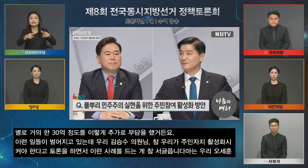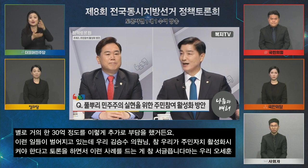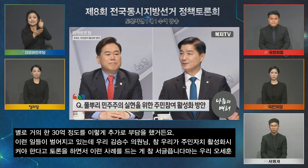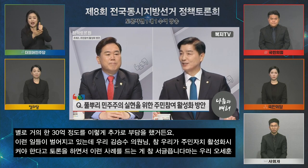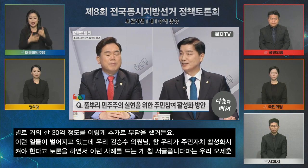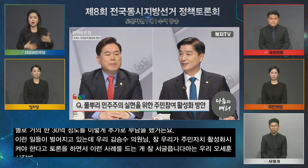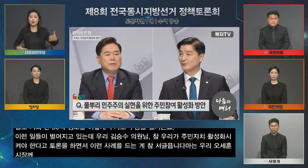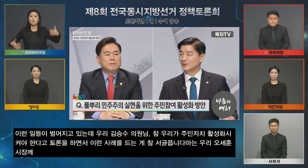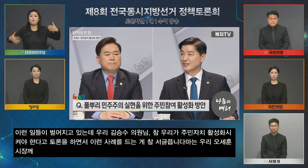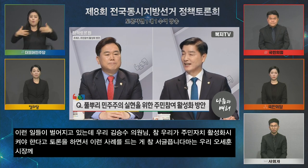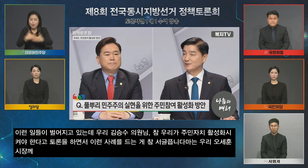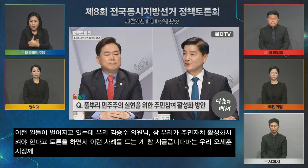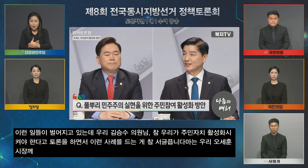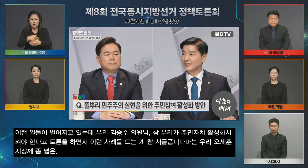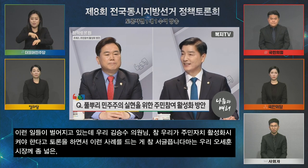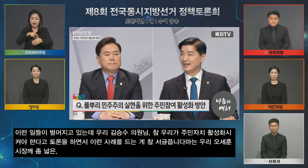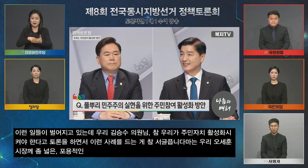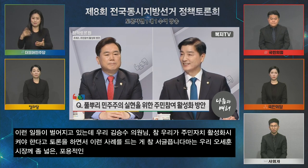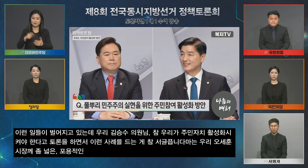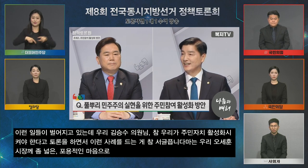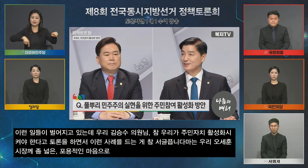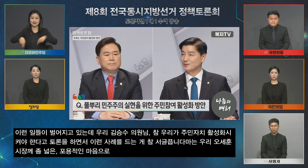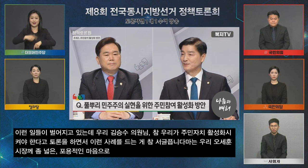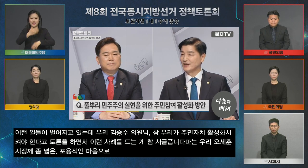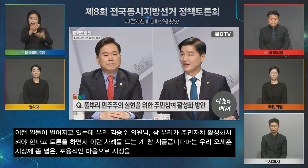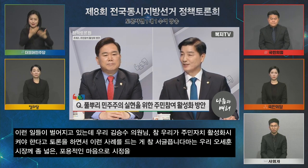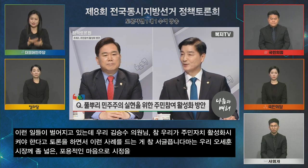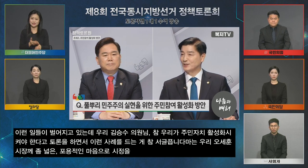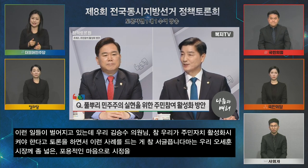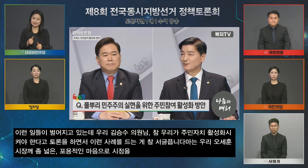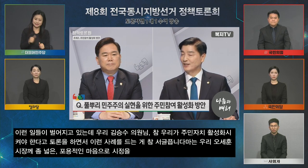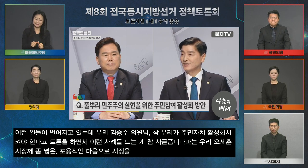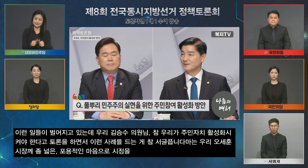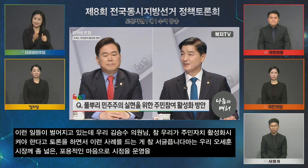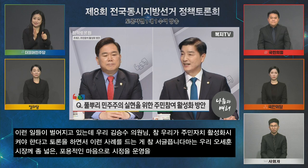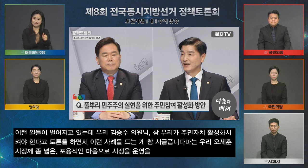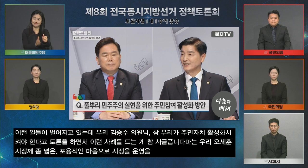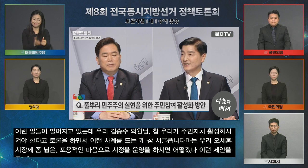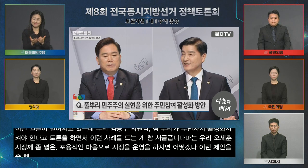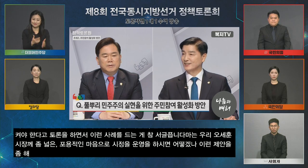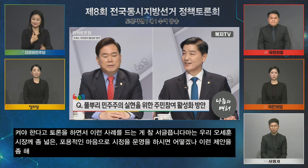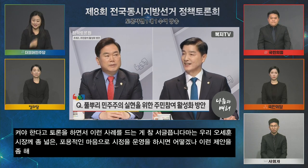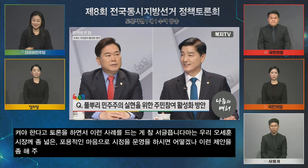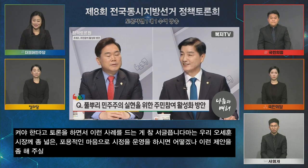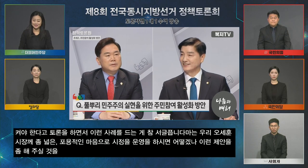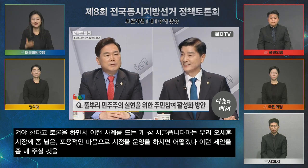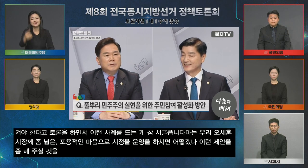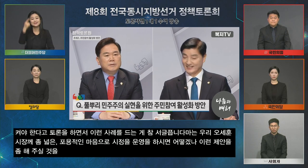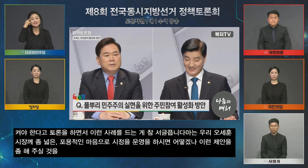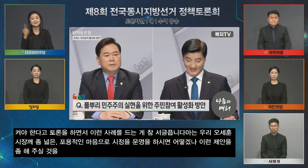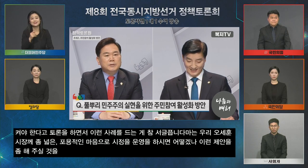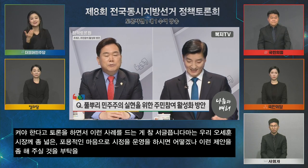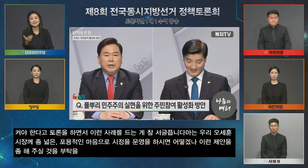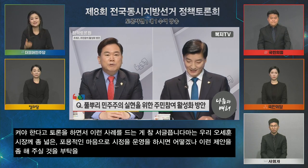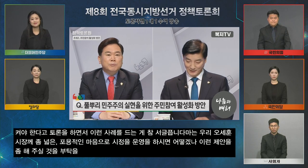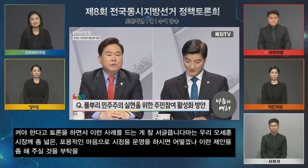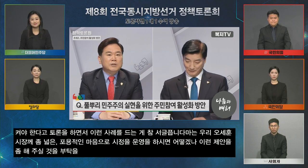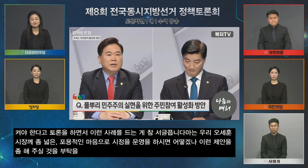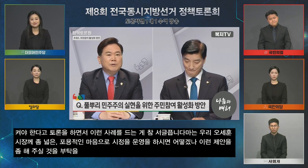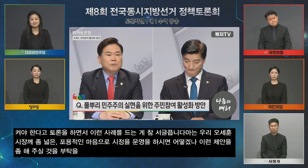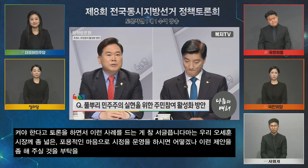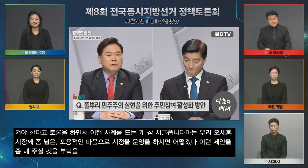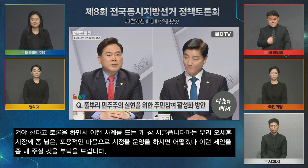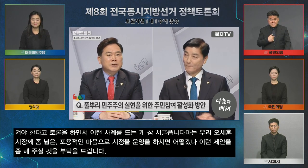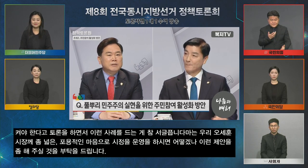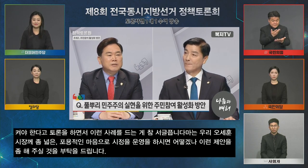포용적인 마음으로 시정을 운영을 하시면 어떻겠나 이런 제안을 좀 해 주실 것을 부탁을 드립니다. 어떻게 생각하세요? 그런데 저도 자료를